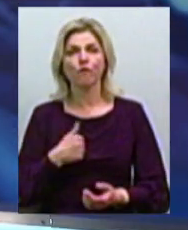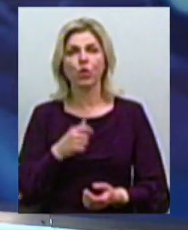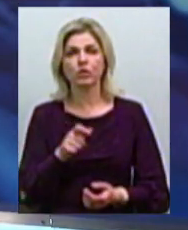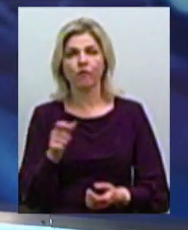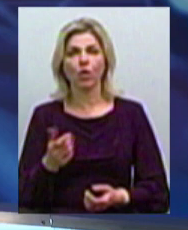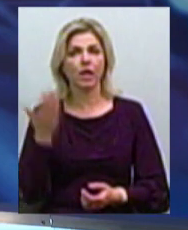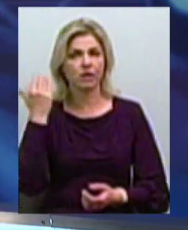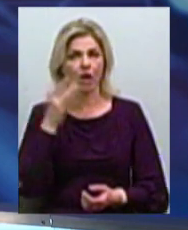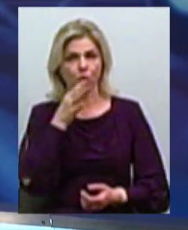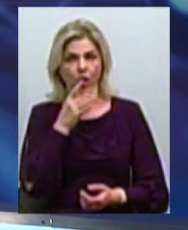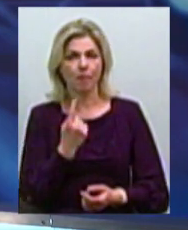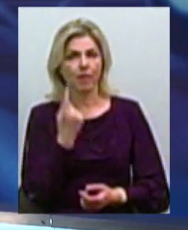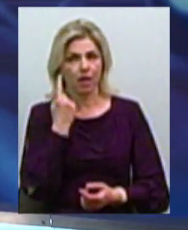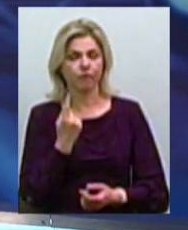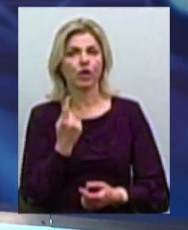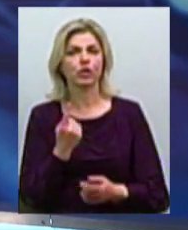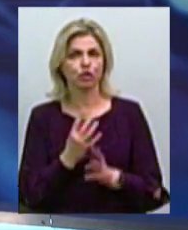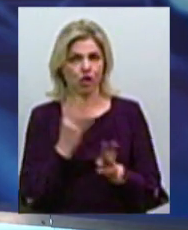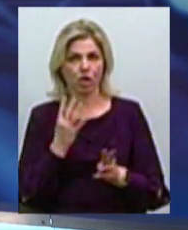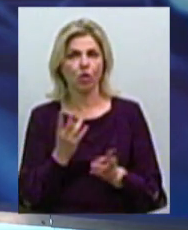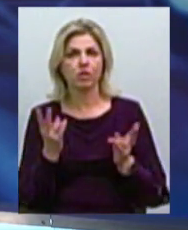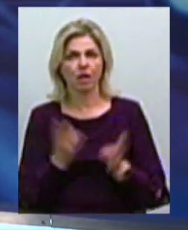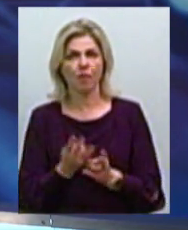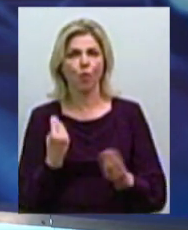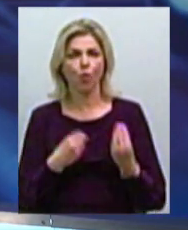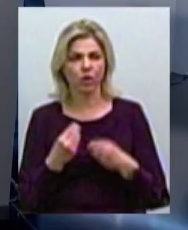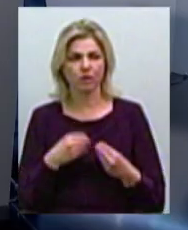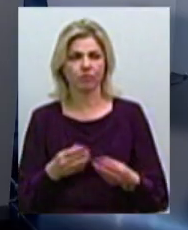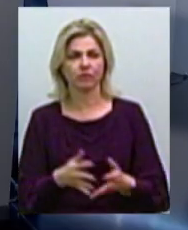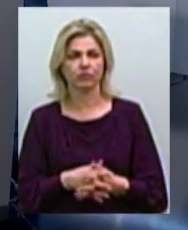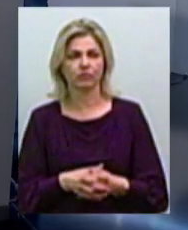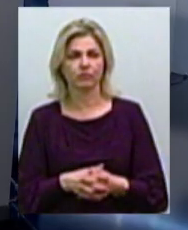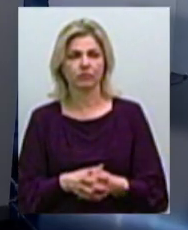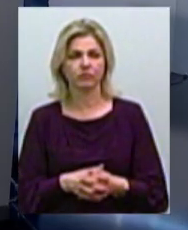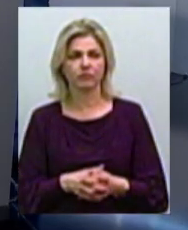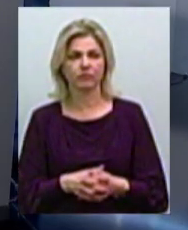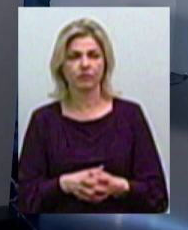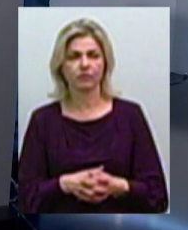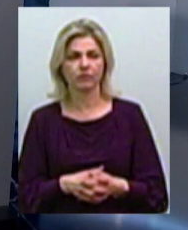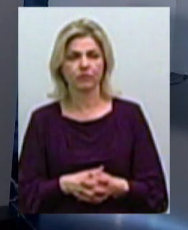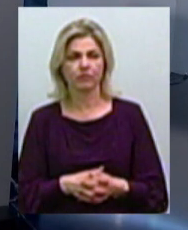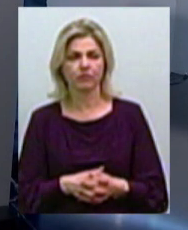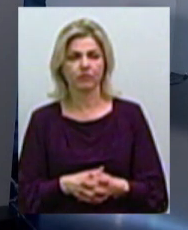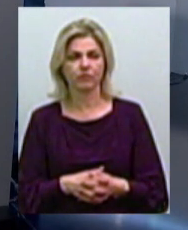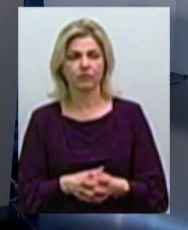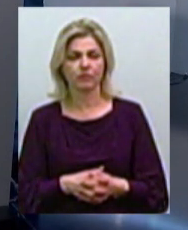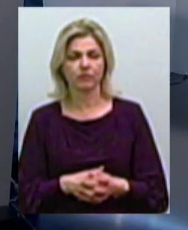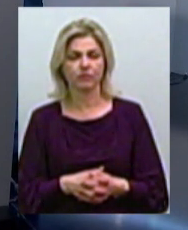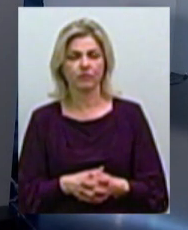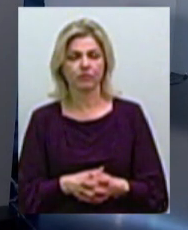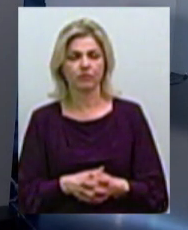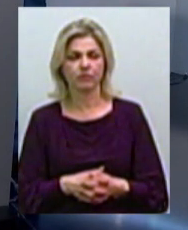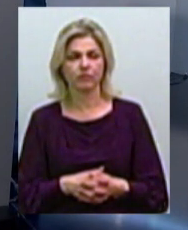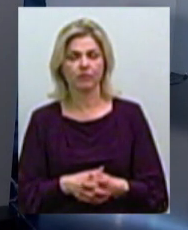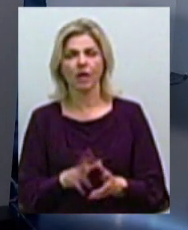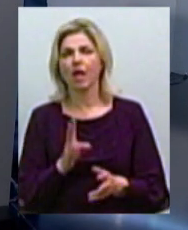чергу потребували саме одягу і... Ну, Анета, ну... І це, чого ще? Це якби можна сказати, ну, не